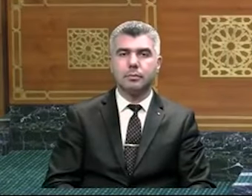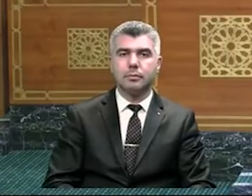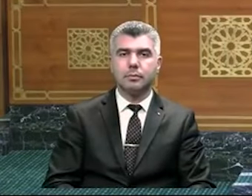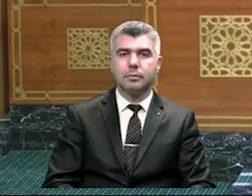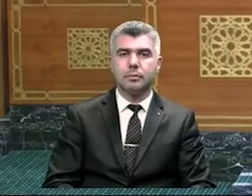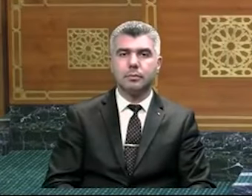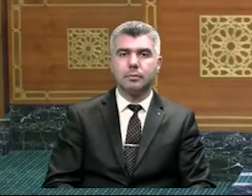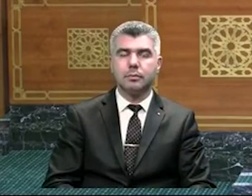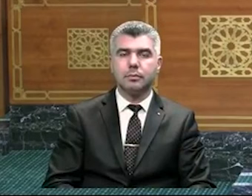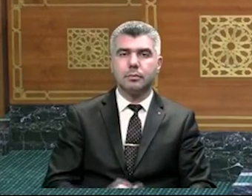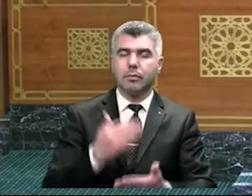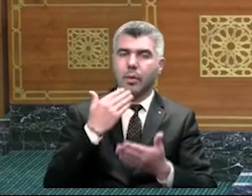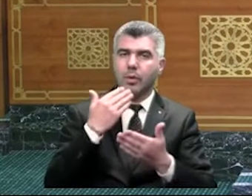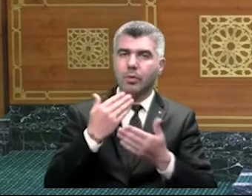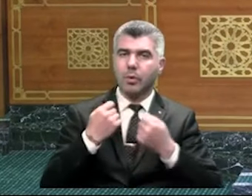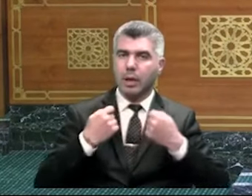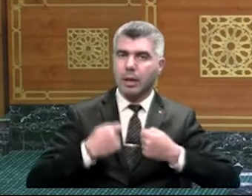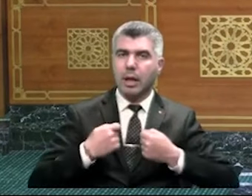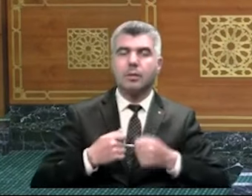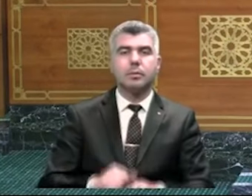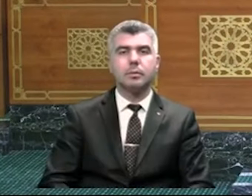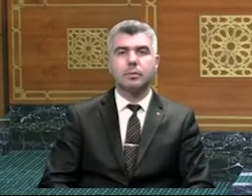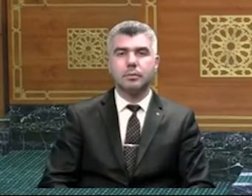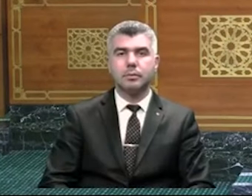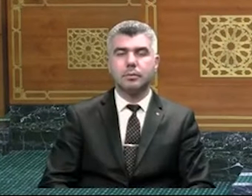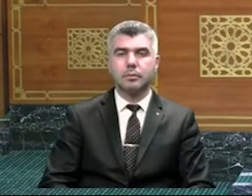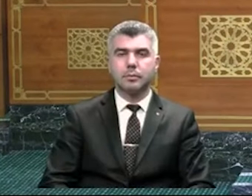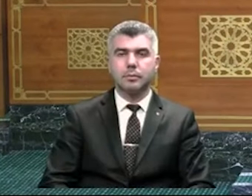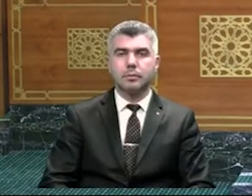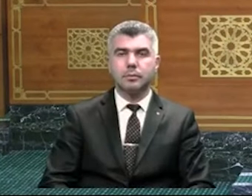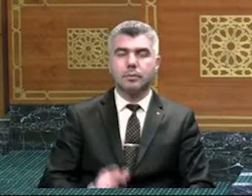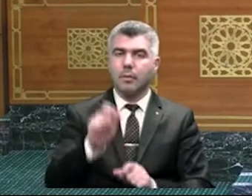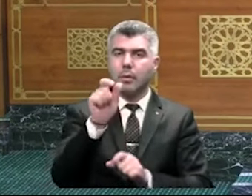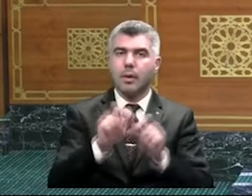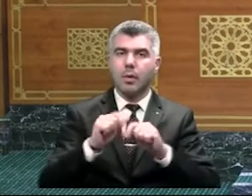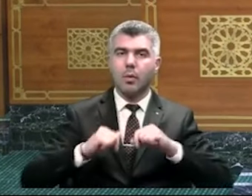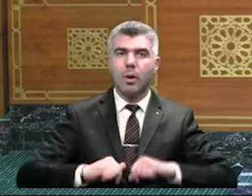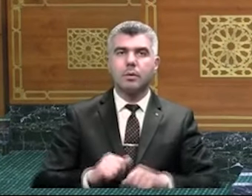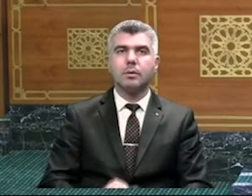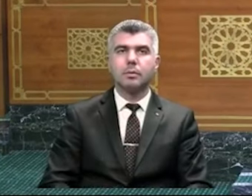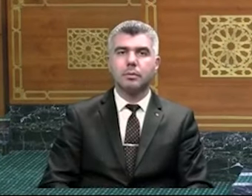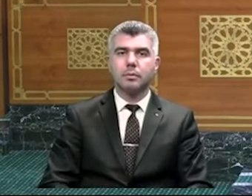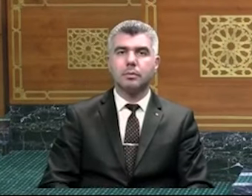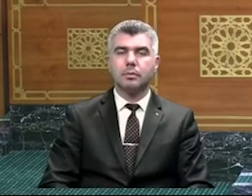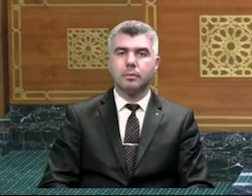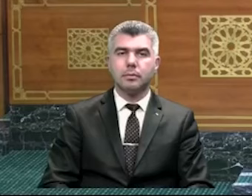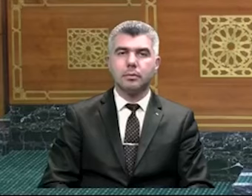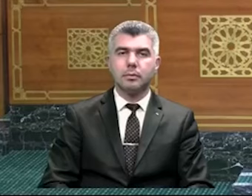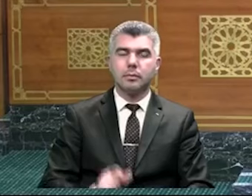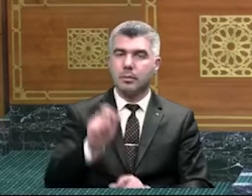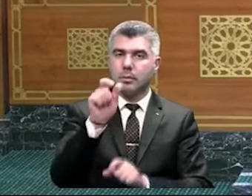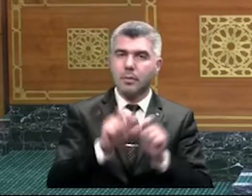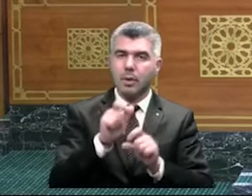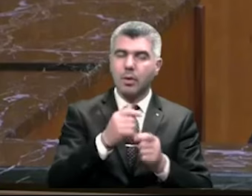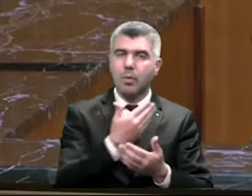تفضل شكرا السيد الرئيس المحترم السيدان الوزيران المحترم السيدات والاده